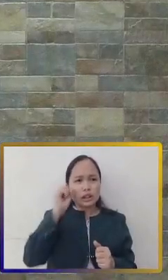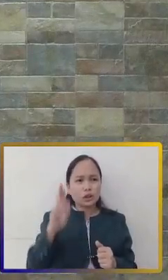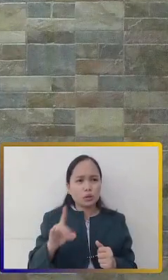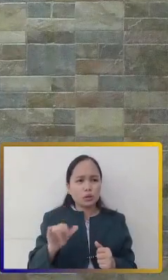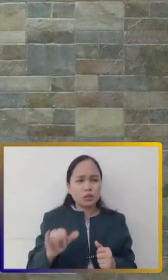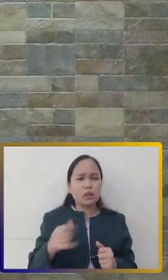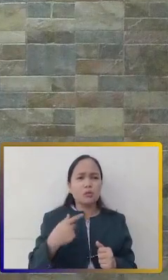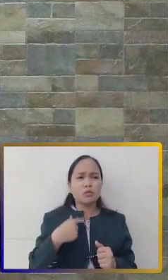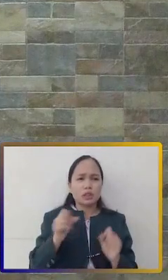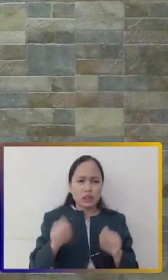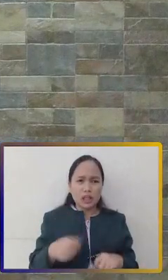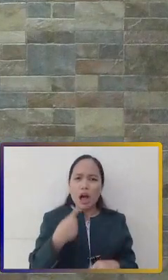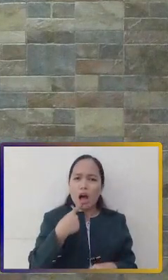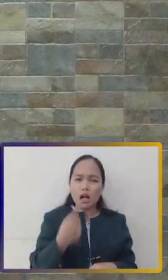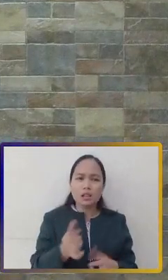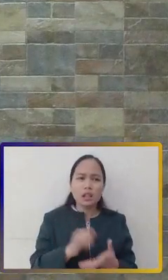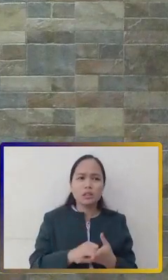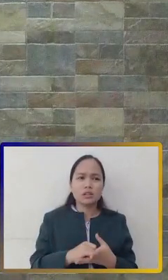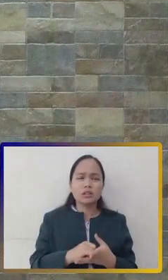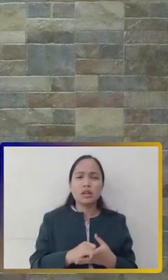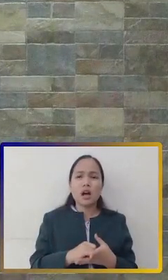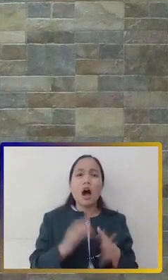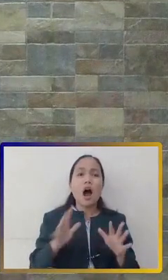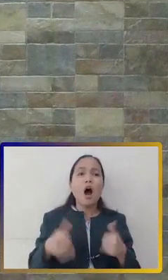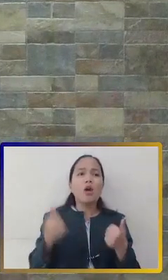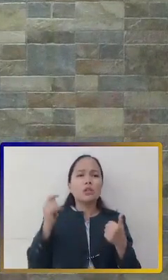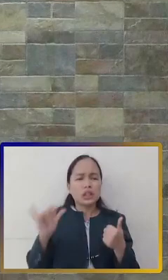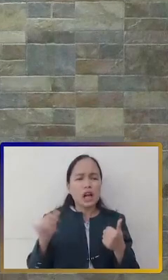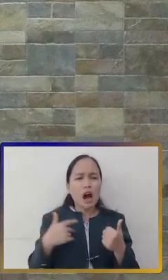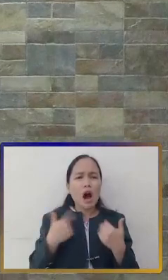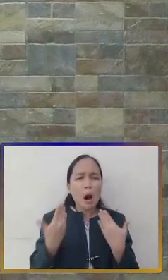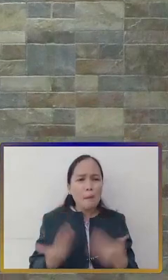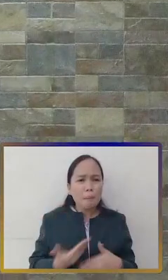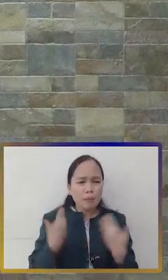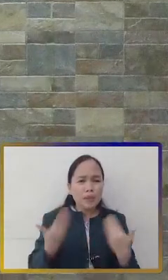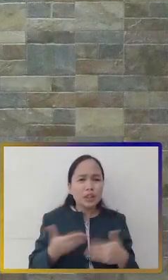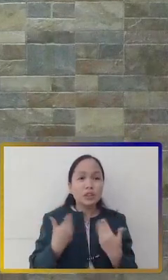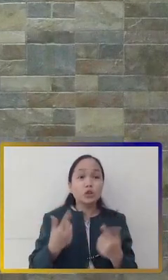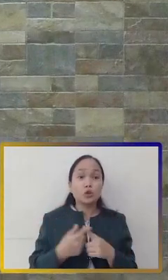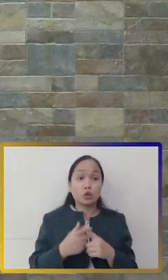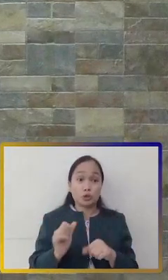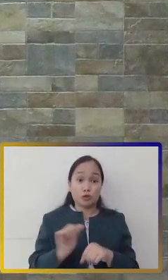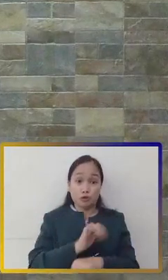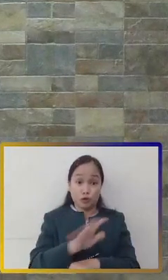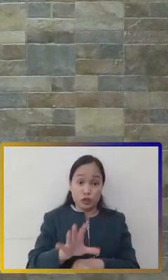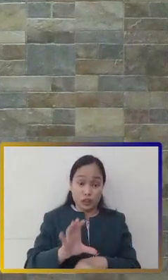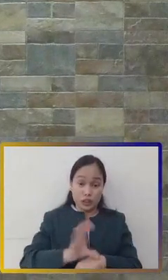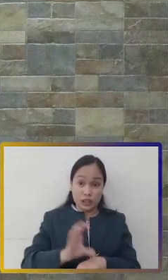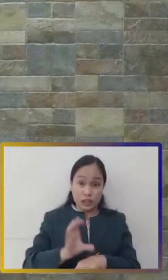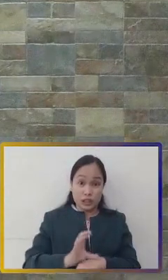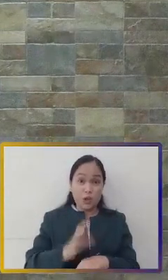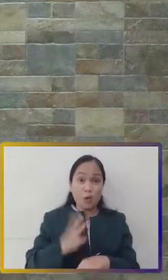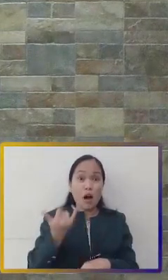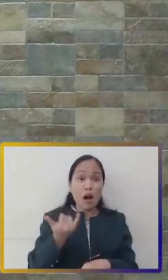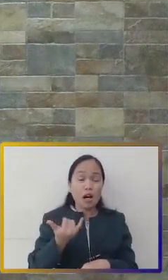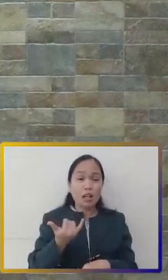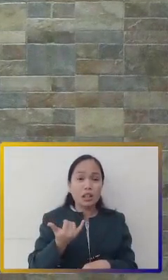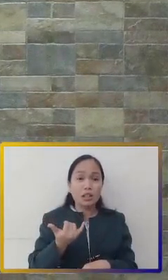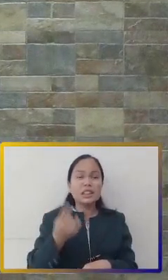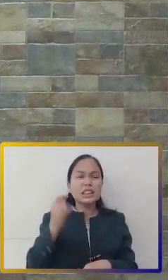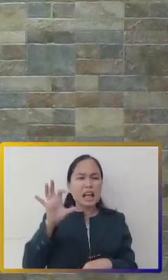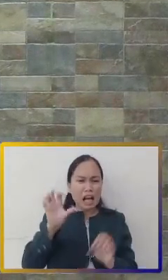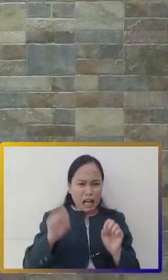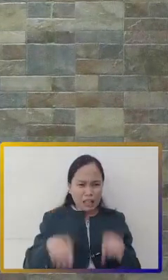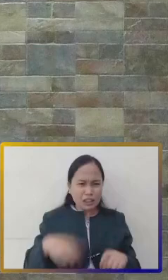sila'y makakapagpatunay kung gaano sila natutuwa na ma-influensa ng simbahan natin because they are seeing